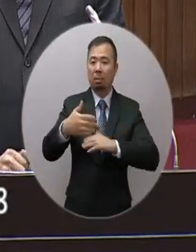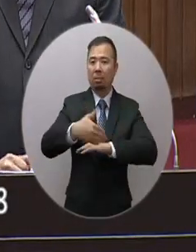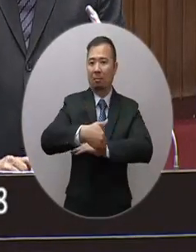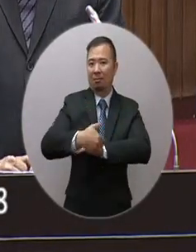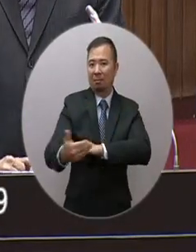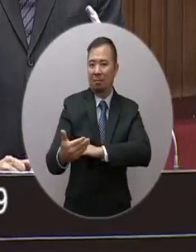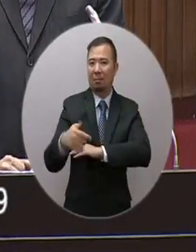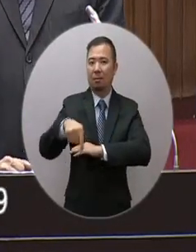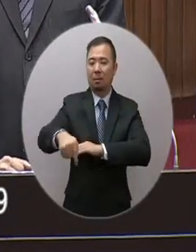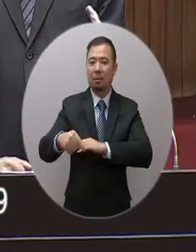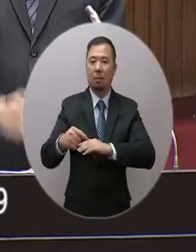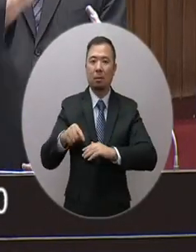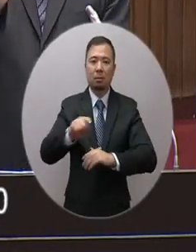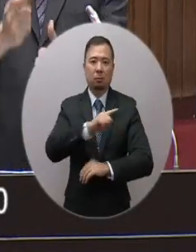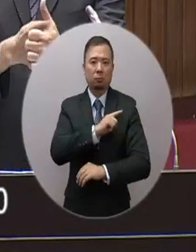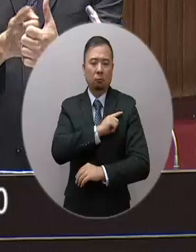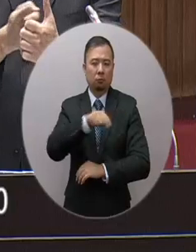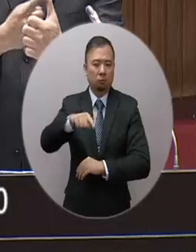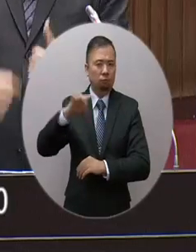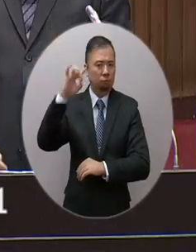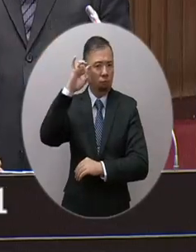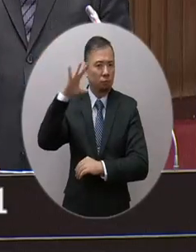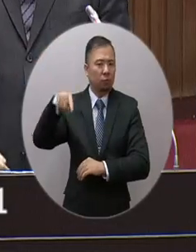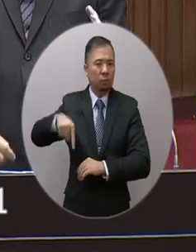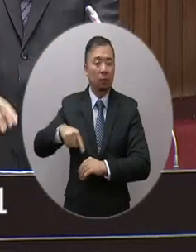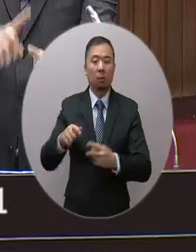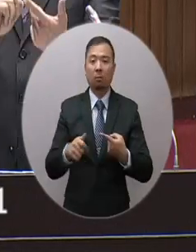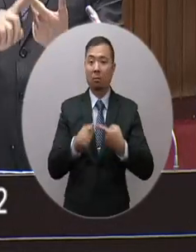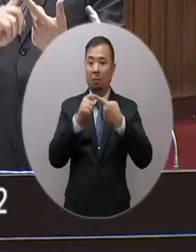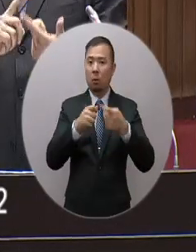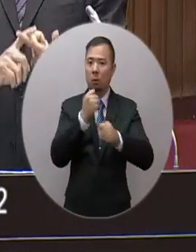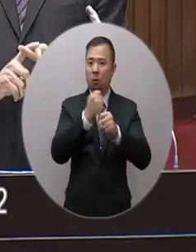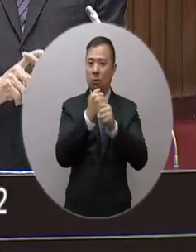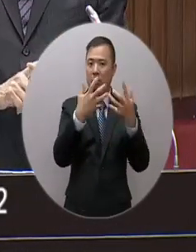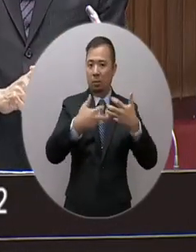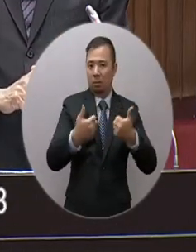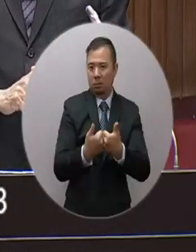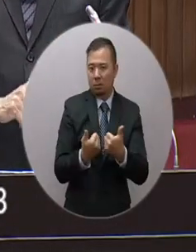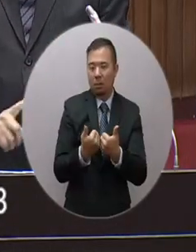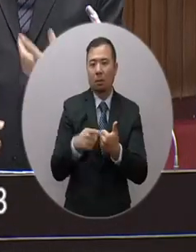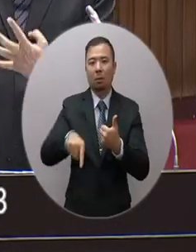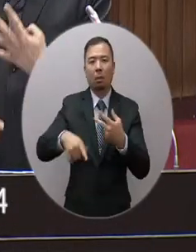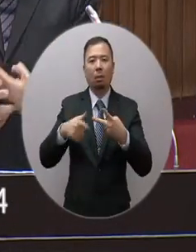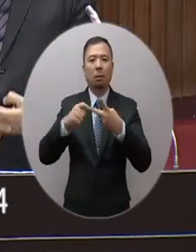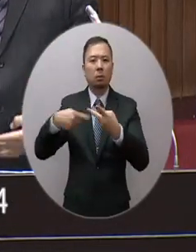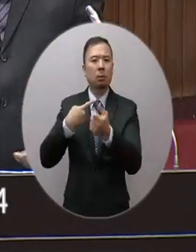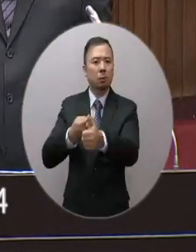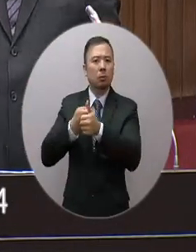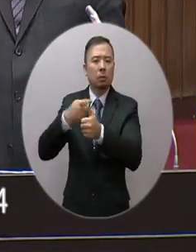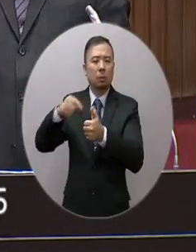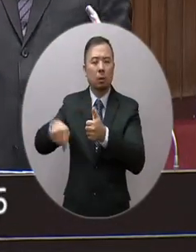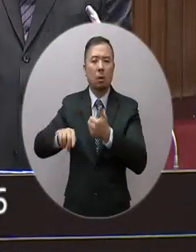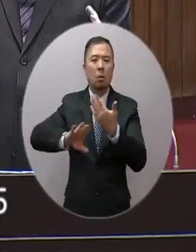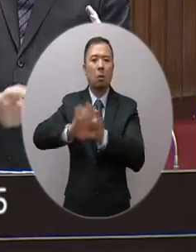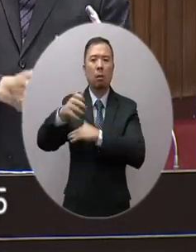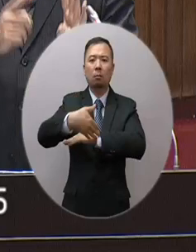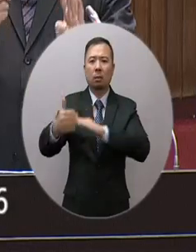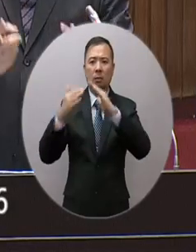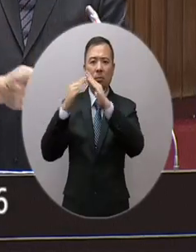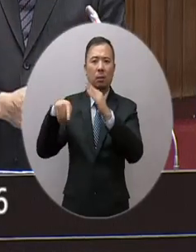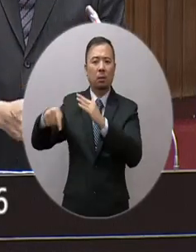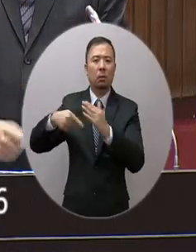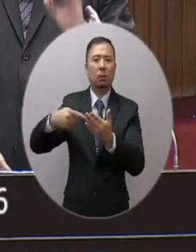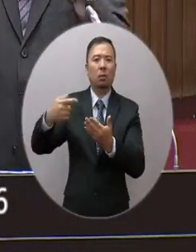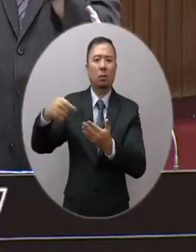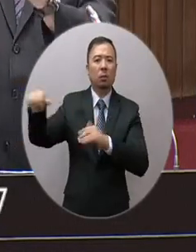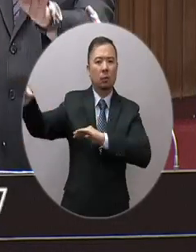地方创生的政策重点在哪里？创造工作机会，还有改变人流。拢总有四项。创造工作，